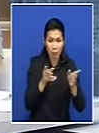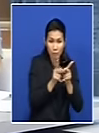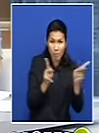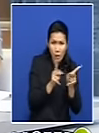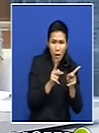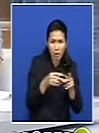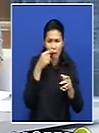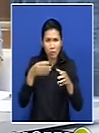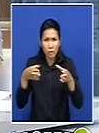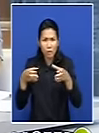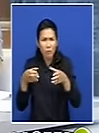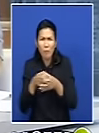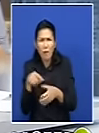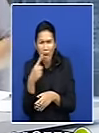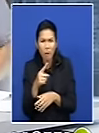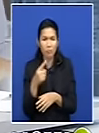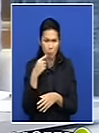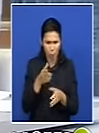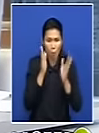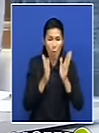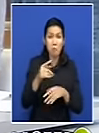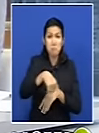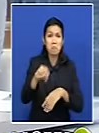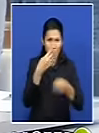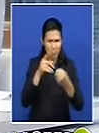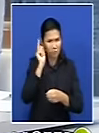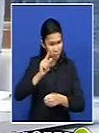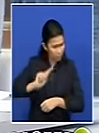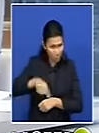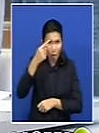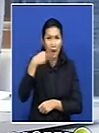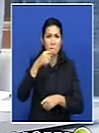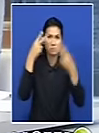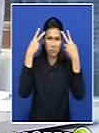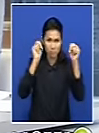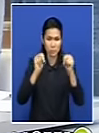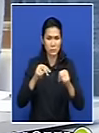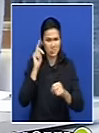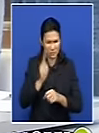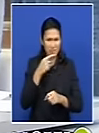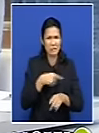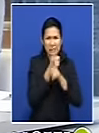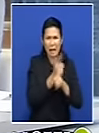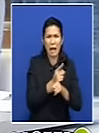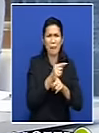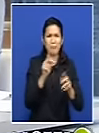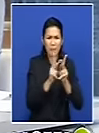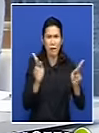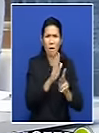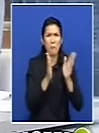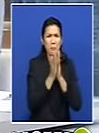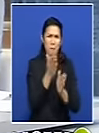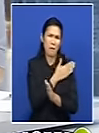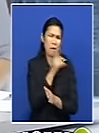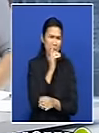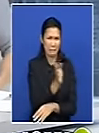ายกรัฐมนตรี ค่ะเพราะว่าบางฝ่ายก็มองว่าจริงๆแล้วควรจะไปเริ่มที่นายกมากกว่าไม่ใช่เอามติจากมหาเถรสมาคมออกมา ก็วันนี้